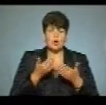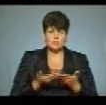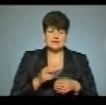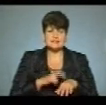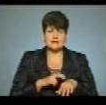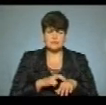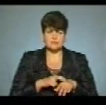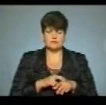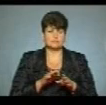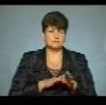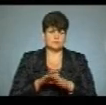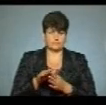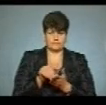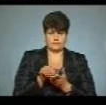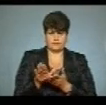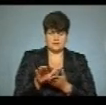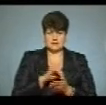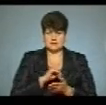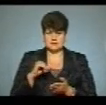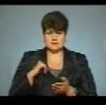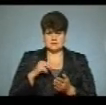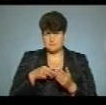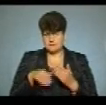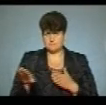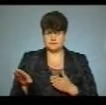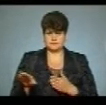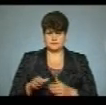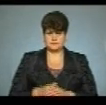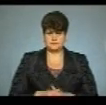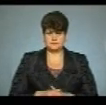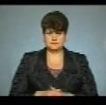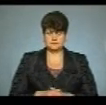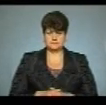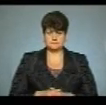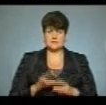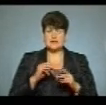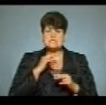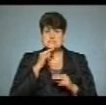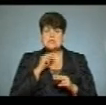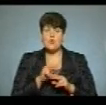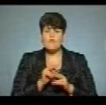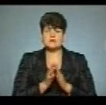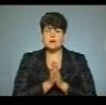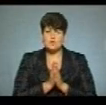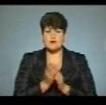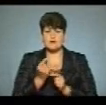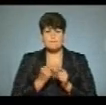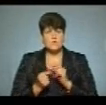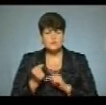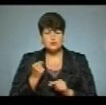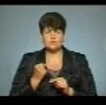дані, категорично відмовився і самовільно покинув наш лікувальний заклад. На зауваження, прохання